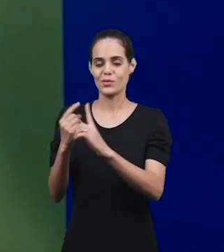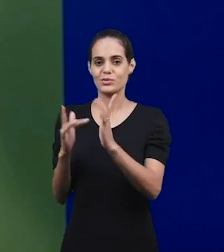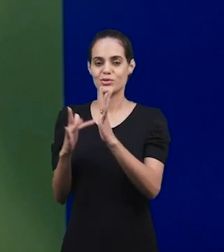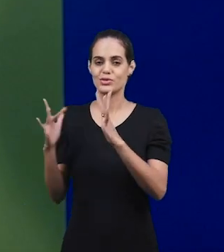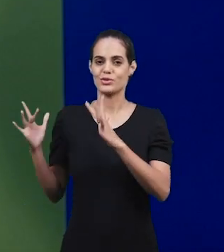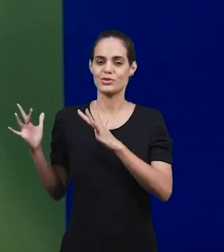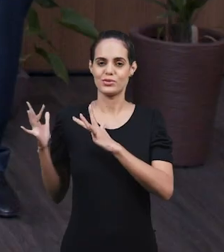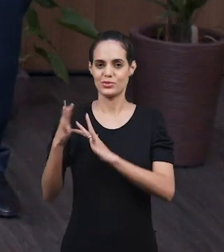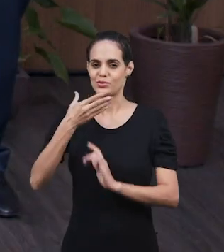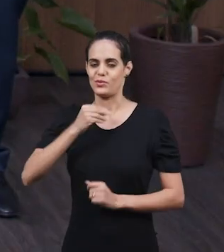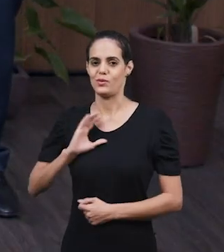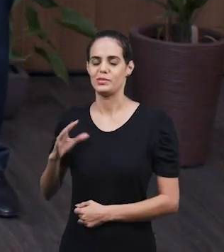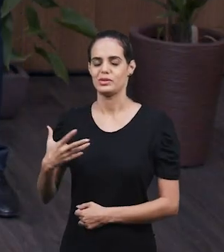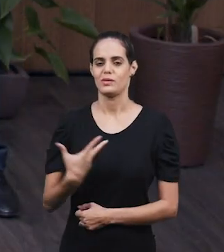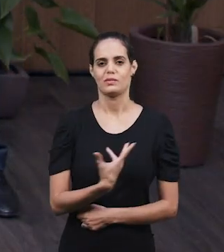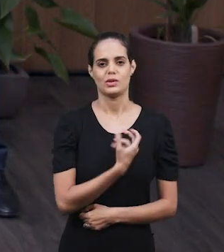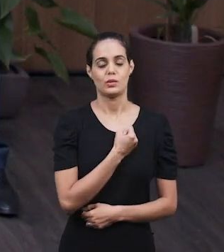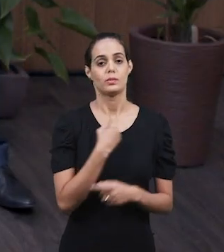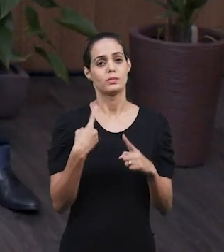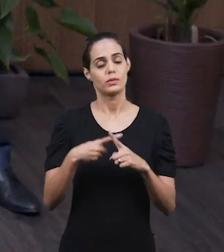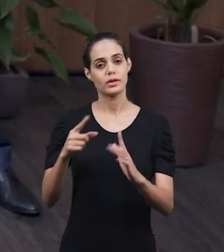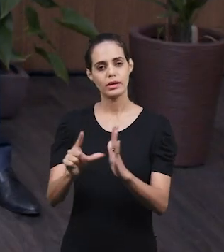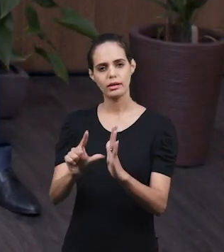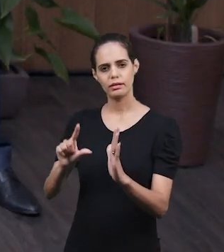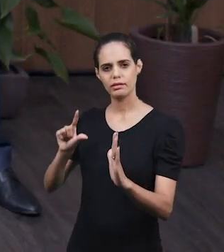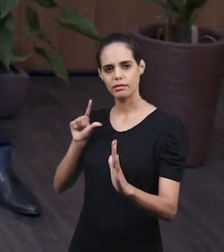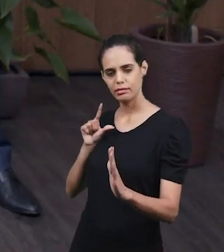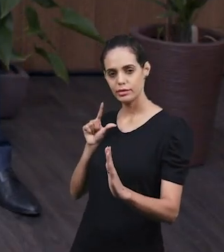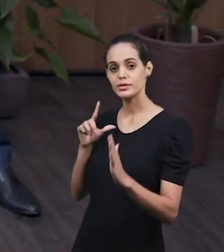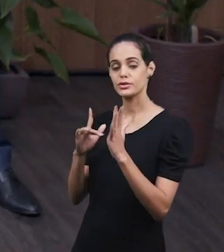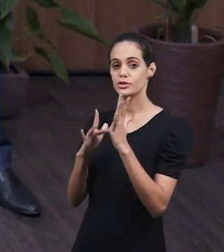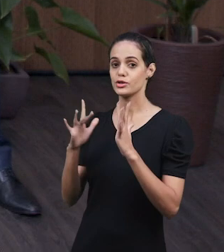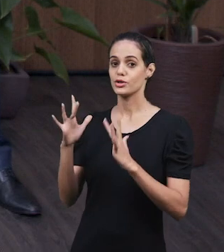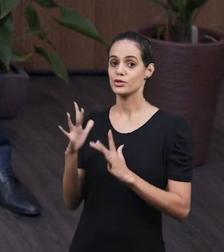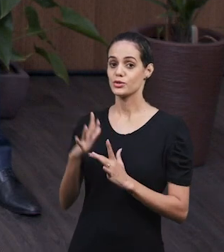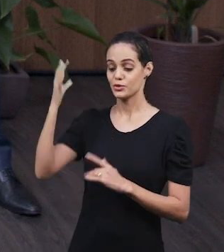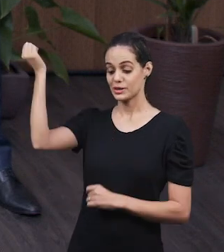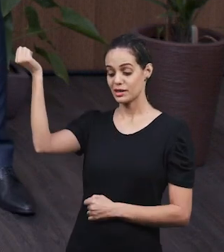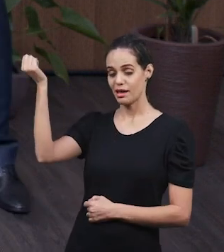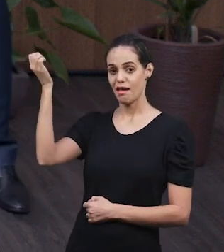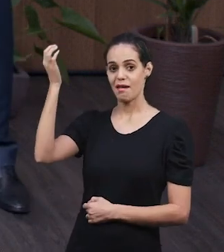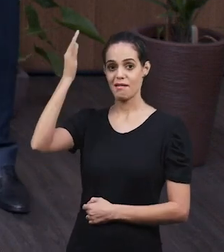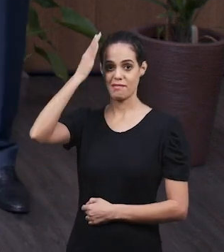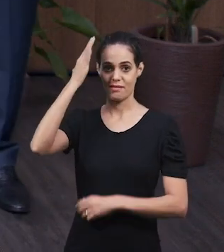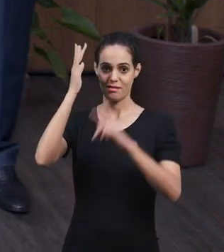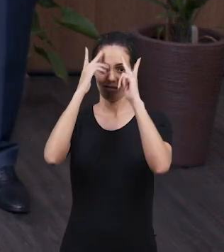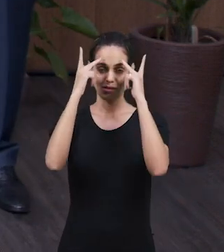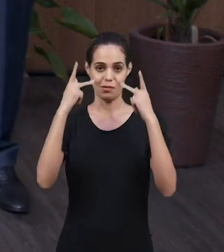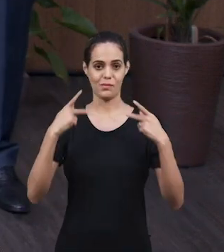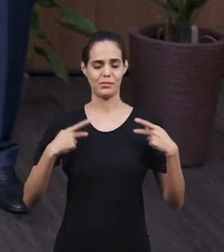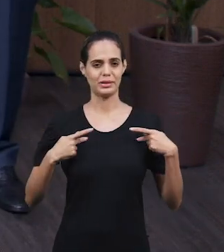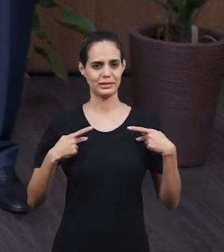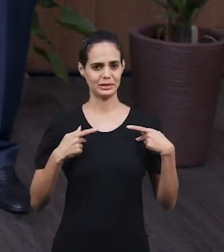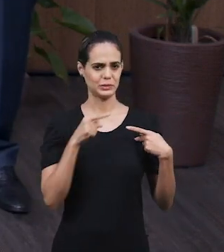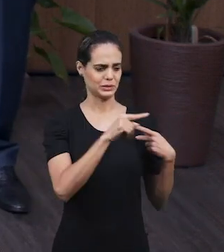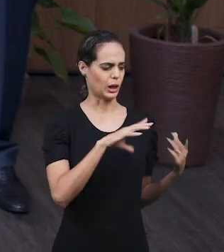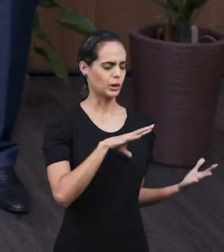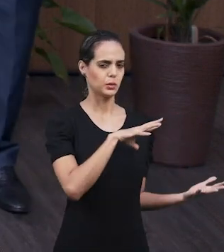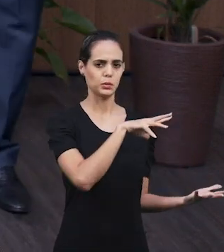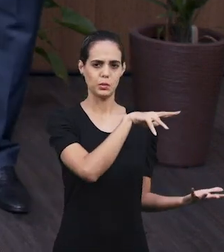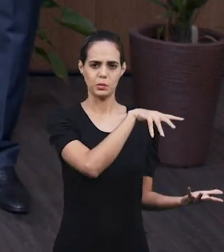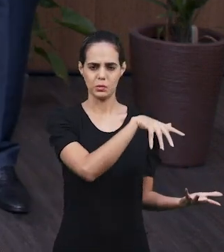Sauveur. Parce que avant que Jésus se révèle à l'homme, il a sa vie marquée dans le